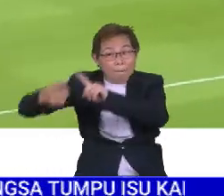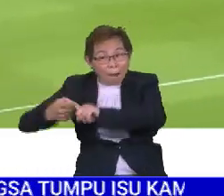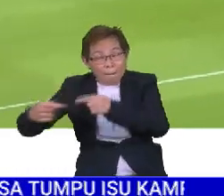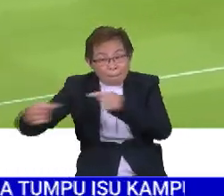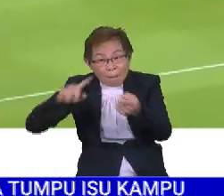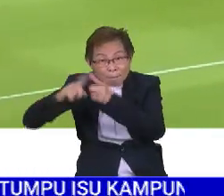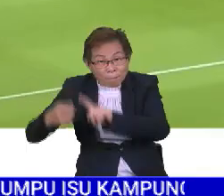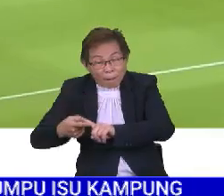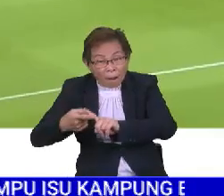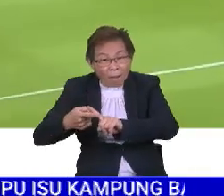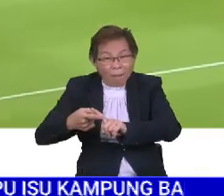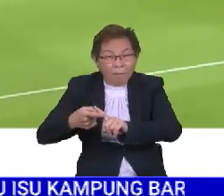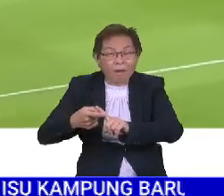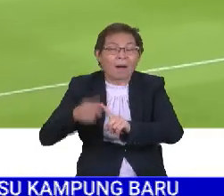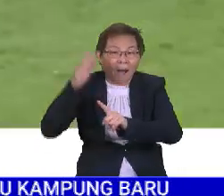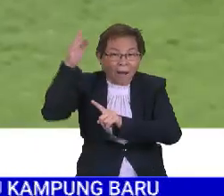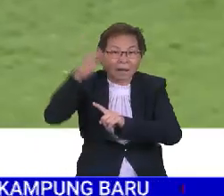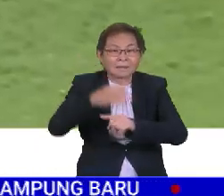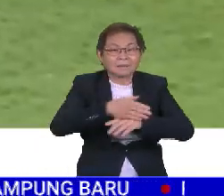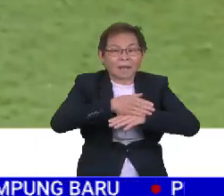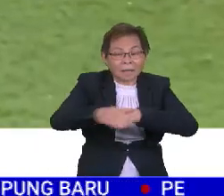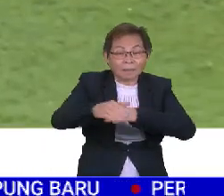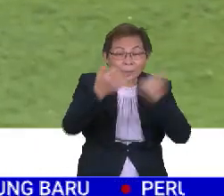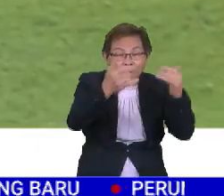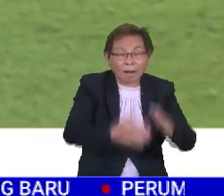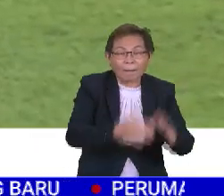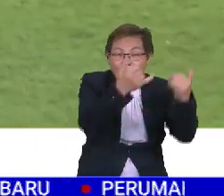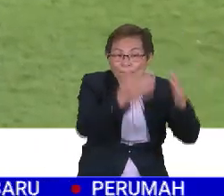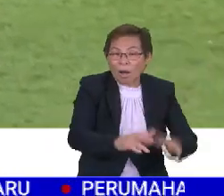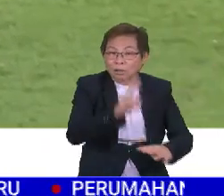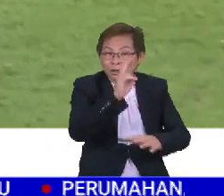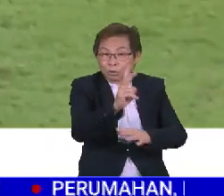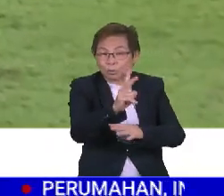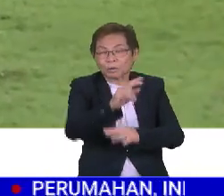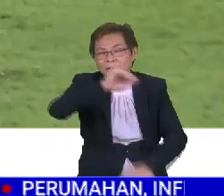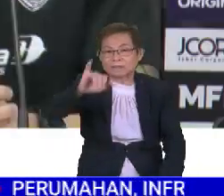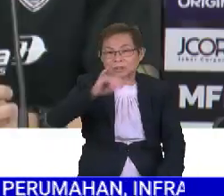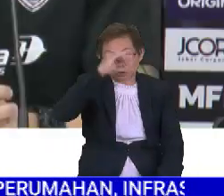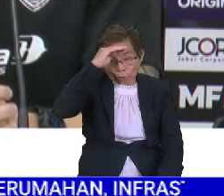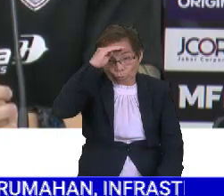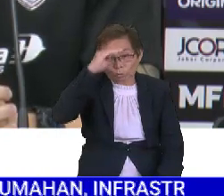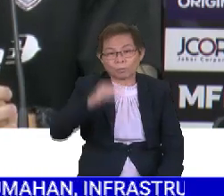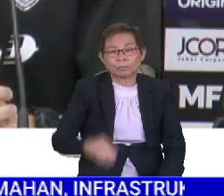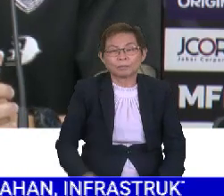dengan Persis Solo nanti Beliau juga akan menurunkan barisan pemain kedua jennity